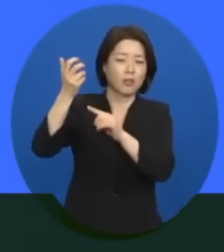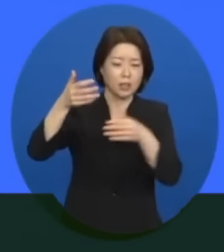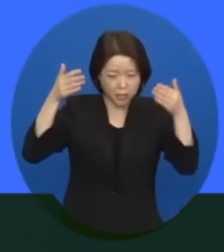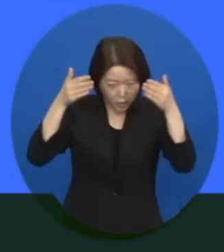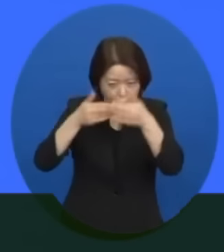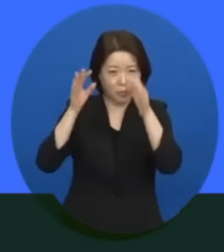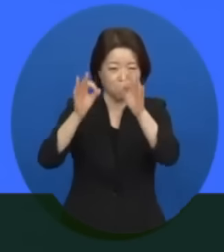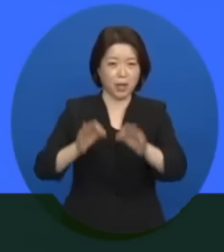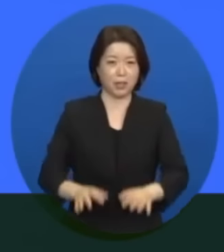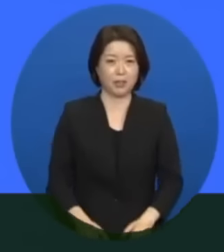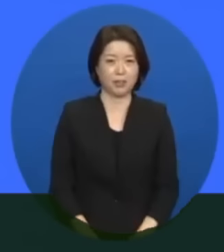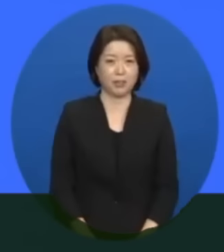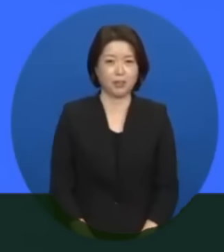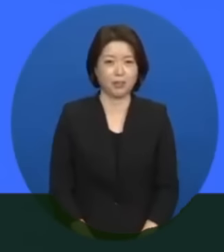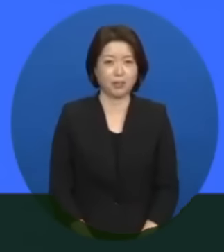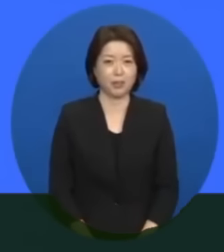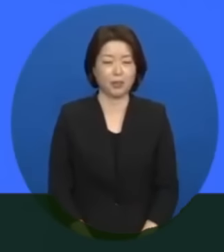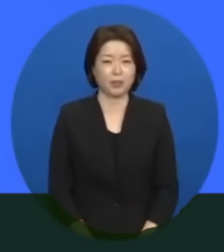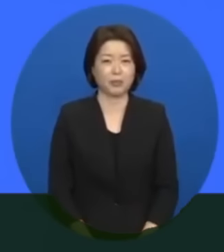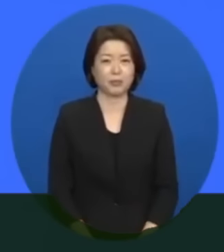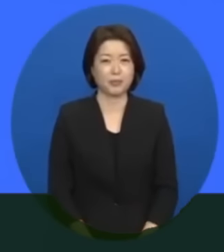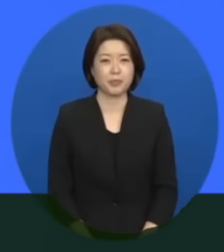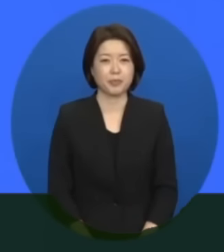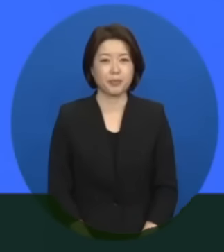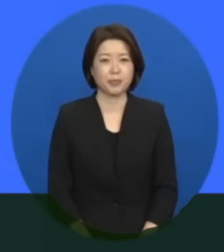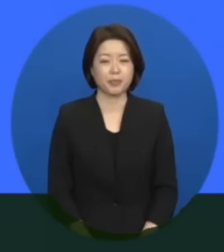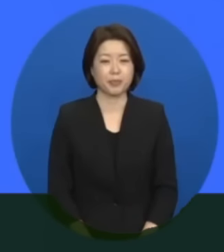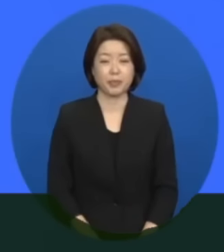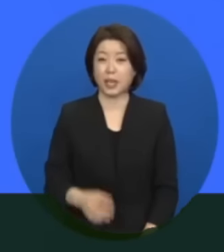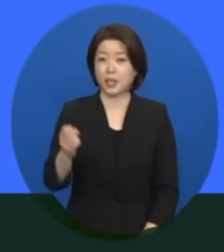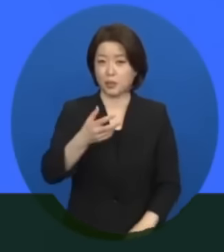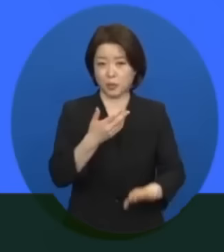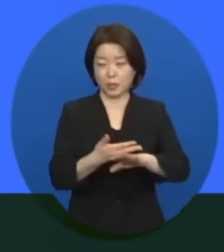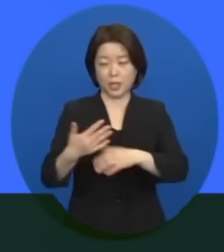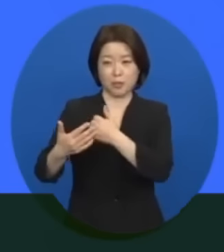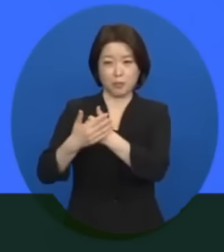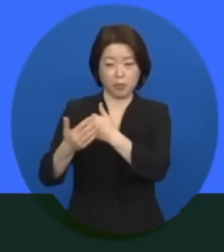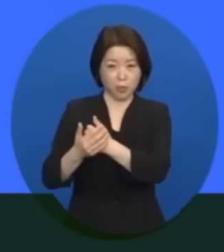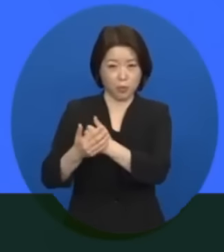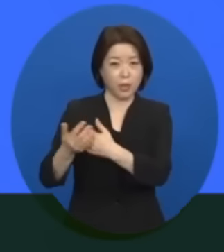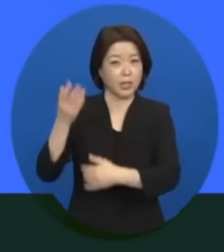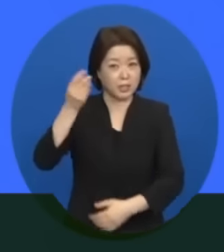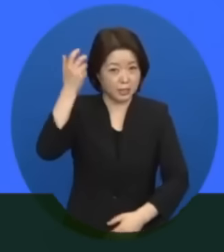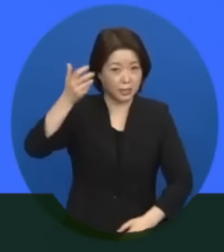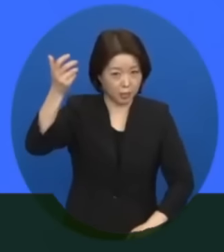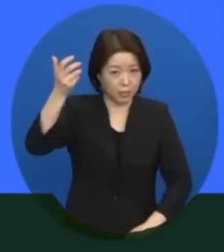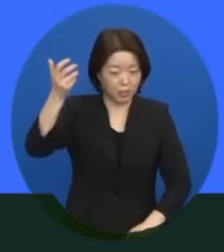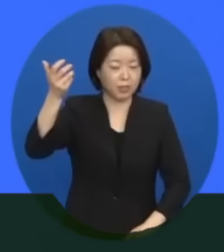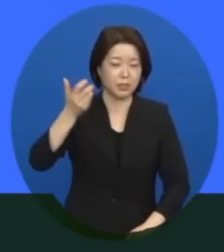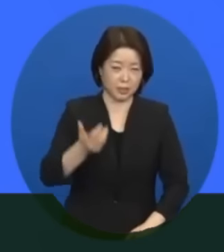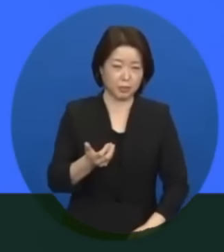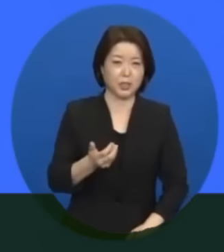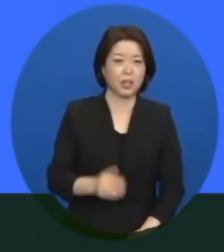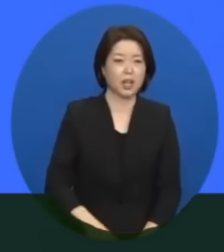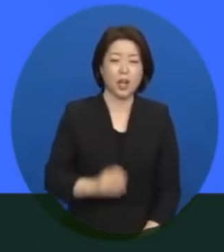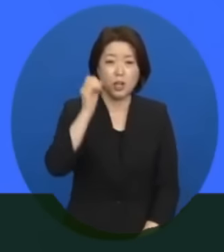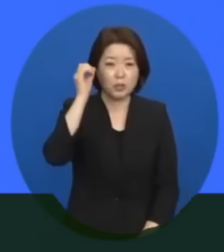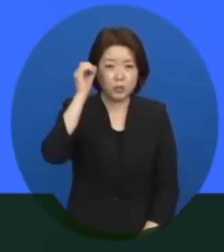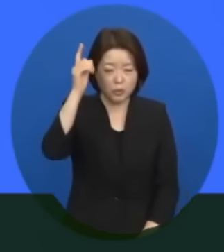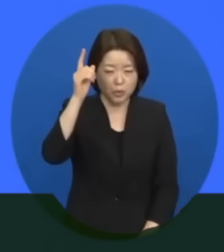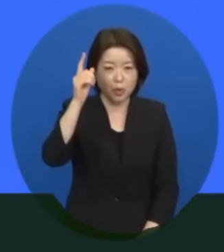성령님을 우리는 주목해야 돼요 또 다른 보혜사의 성령께서 위대한